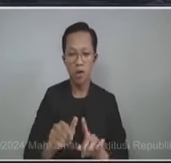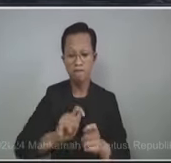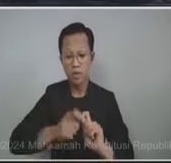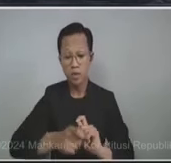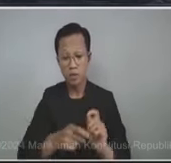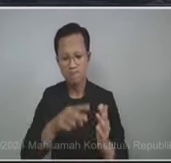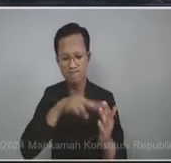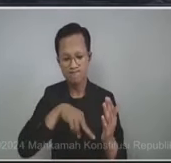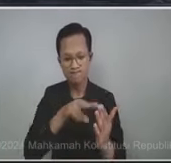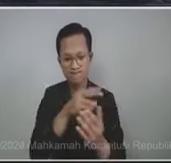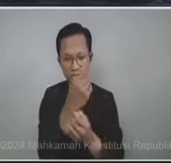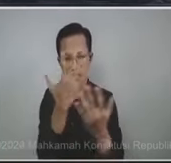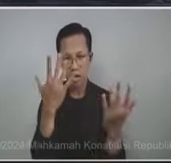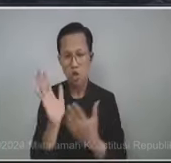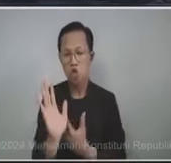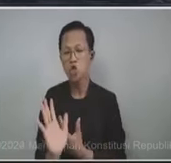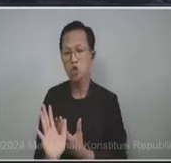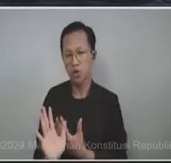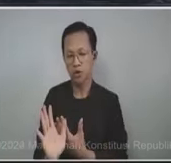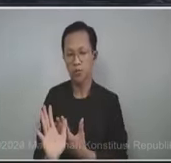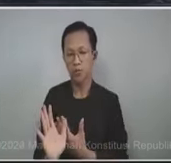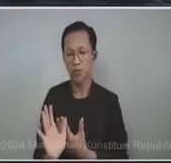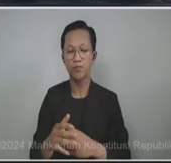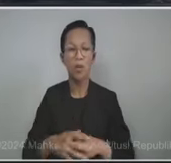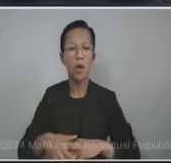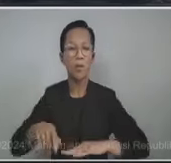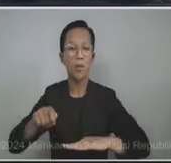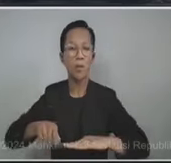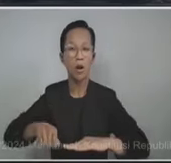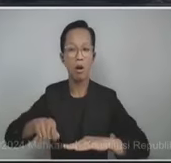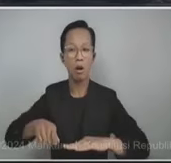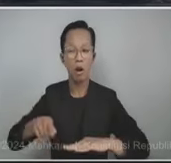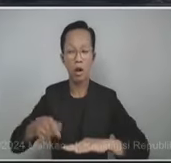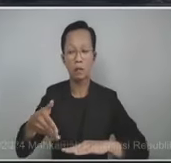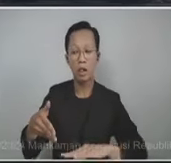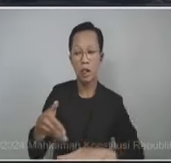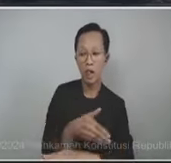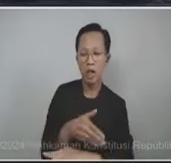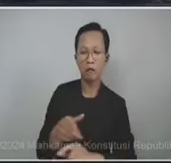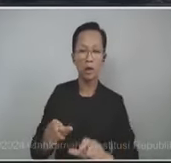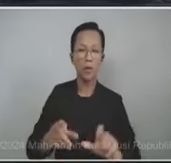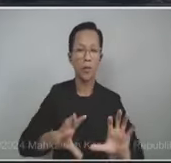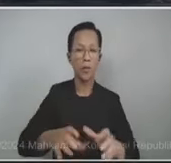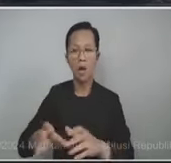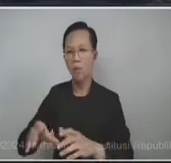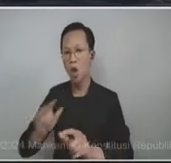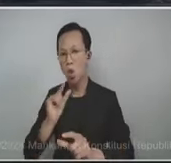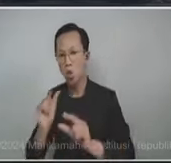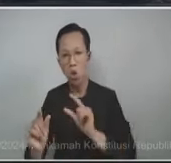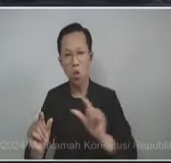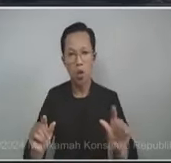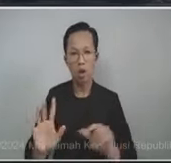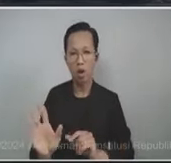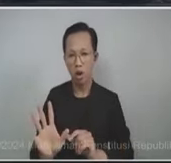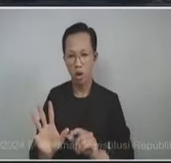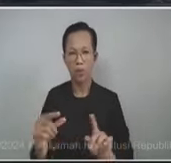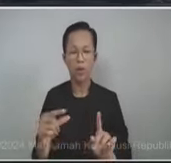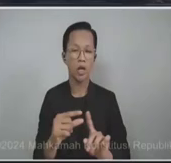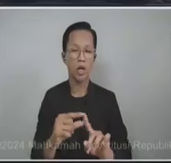menilai tidak perlu menyelenggarakan persidangan untuk menghadirkan pihak-pihak sebagaimana termaktub dalam pasal 54